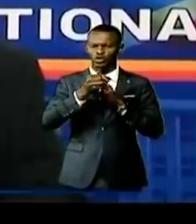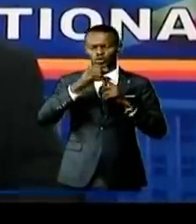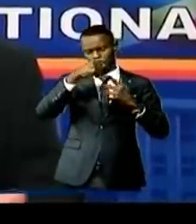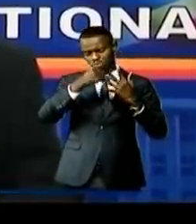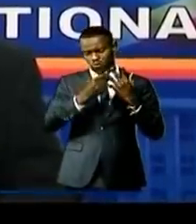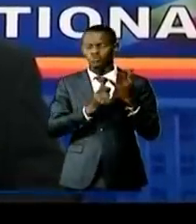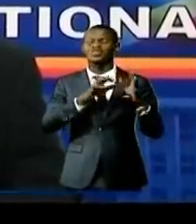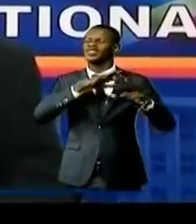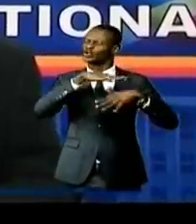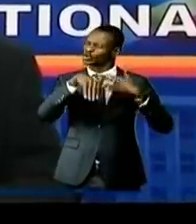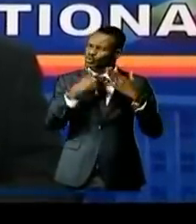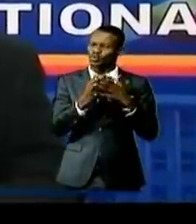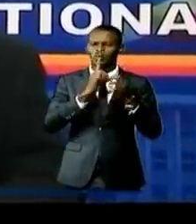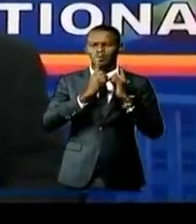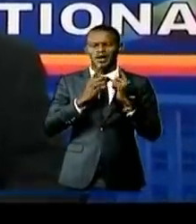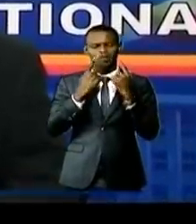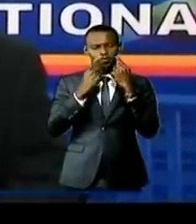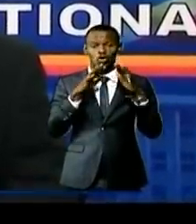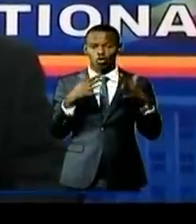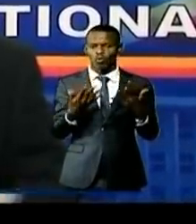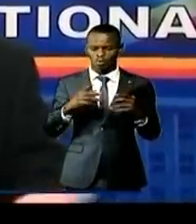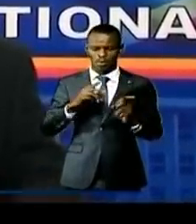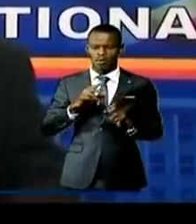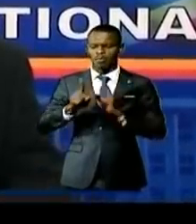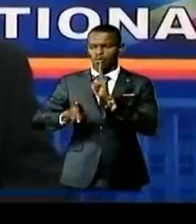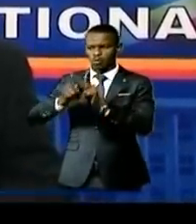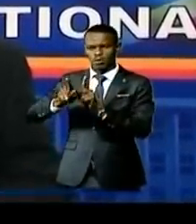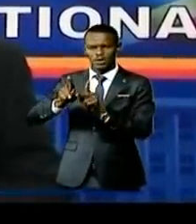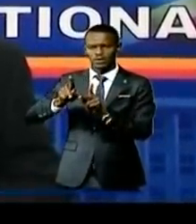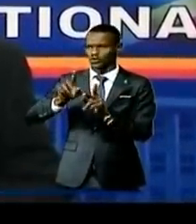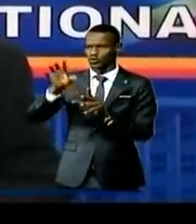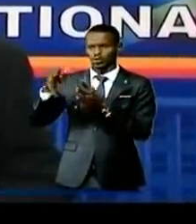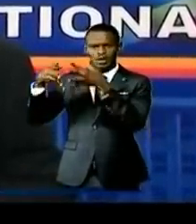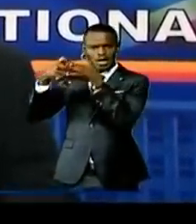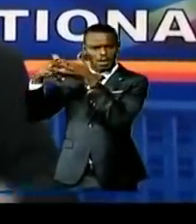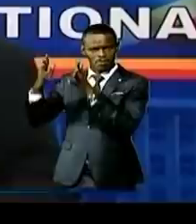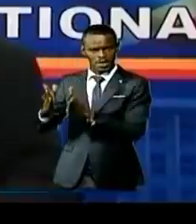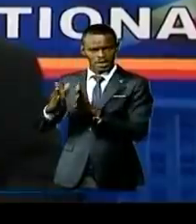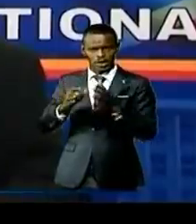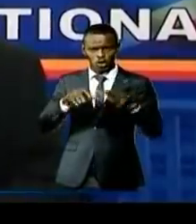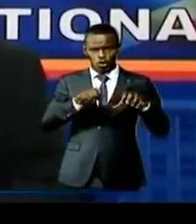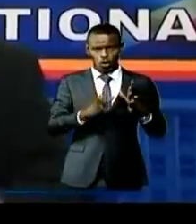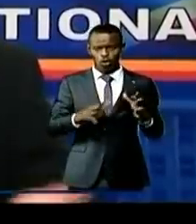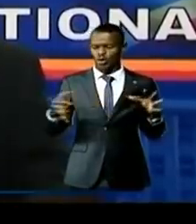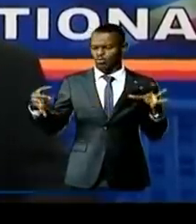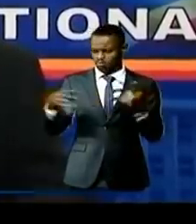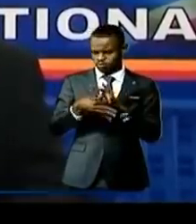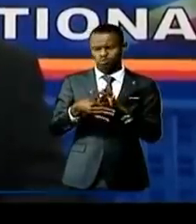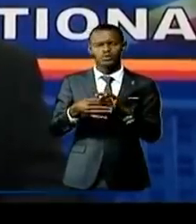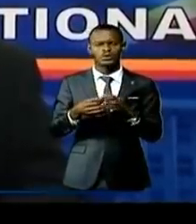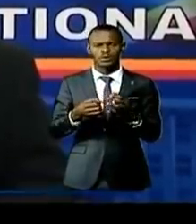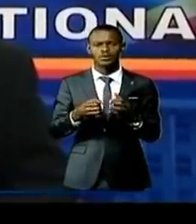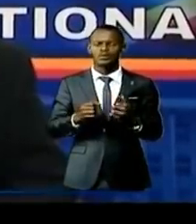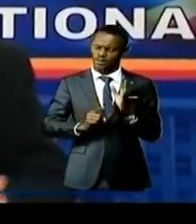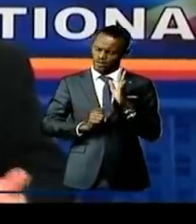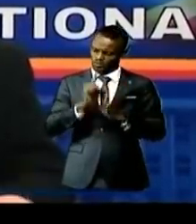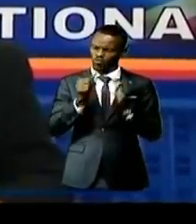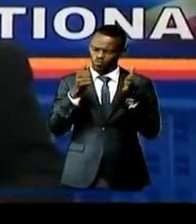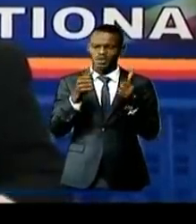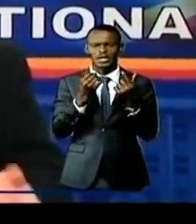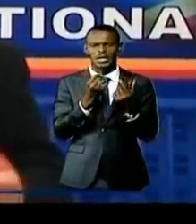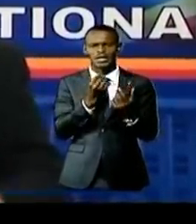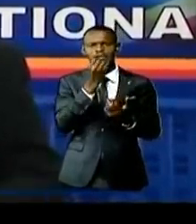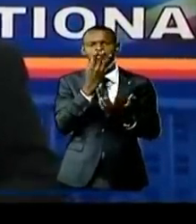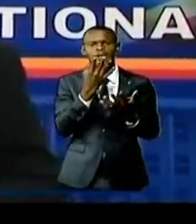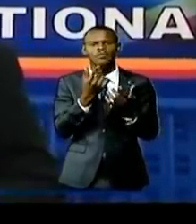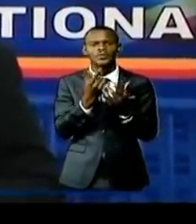prospérité pour notre peuple, le peuple congolais et le peuple américain, pour faire avancer la liberté de presse.